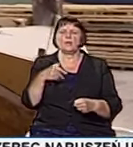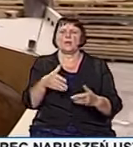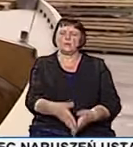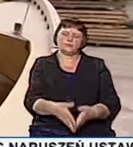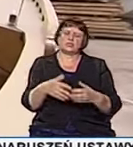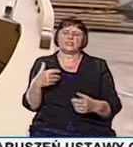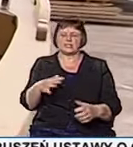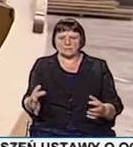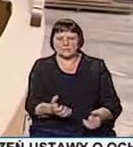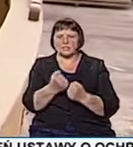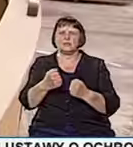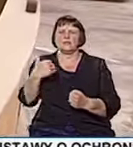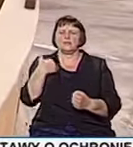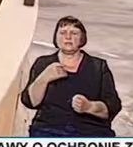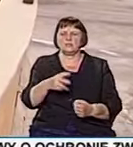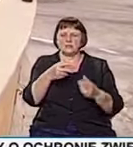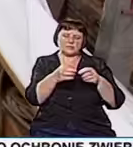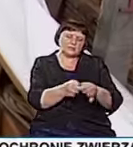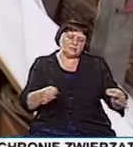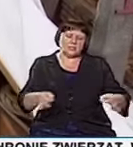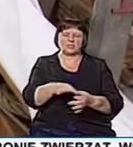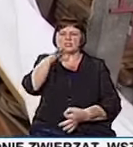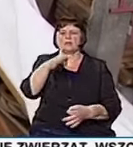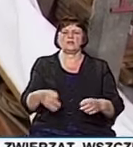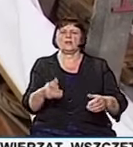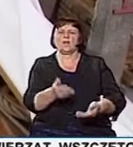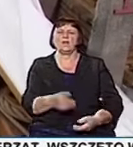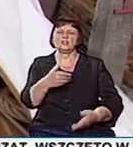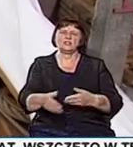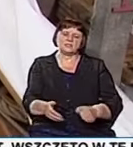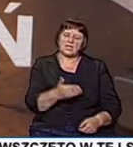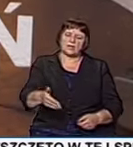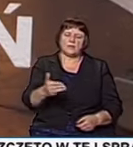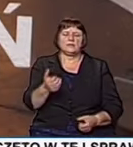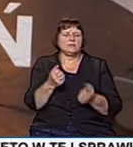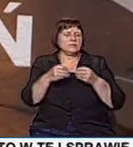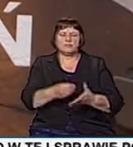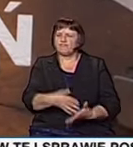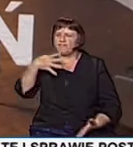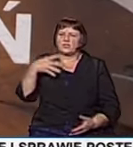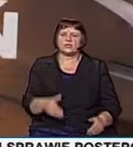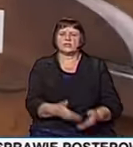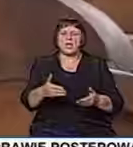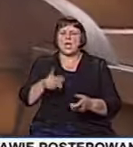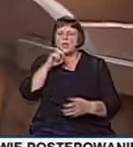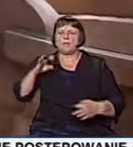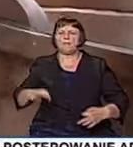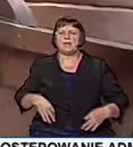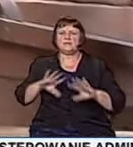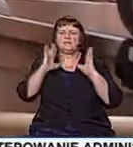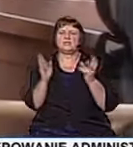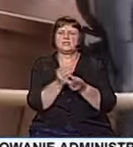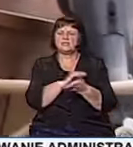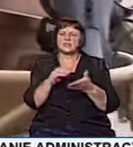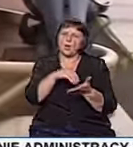Czerska. Zmierzono, obejrzano i zakopano, bo wyjęcie na powierzchnię okazało się zbyt drogie. Pan Witkowski wszystkie wymiary